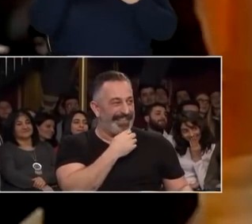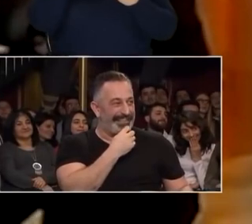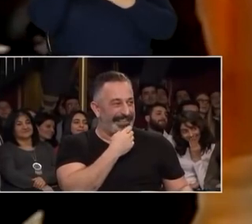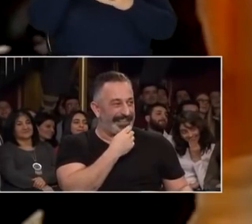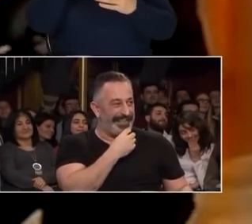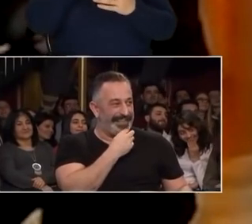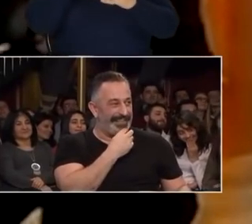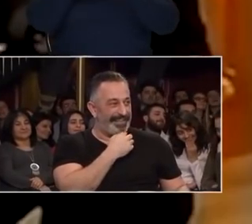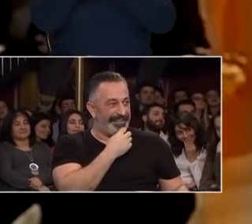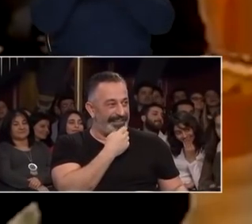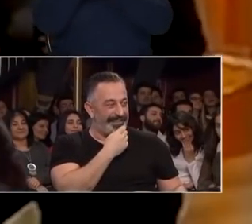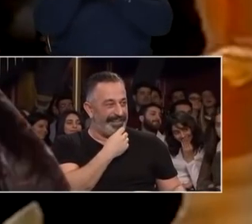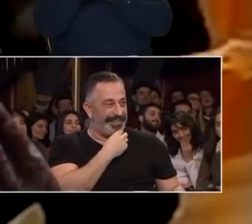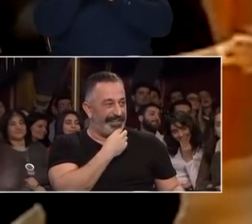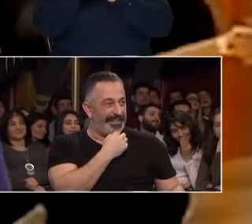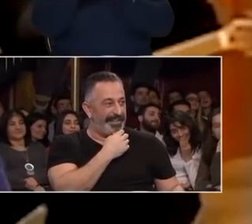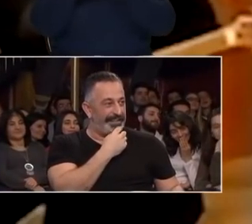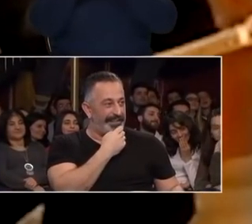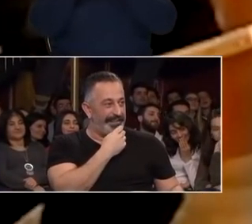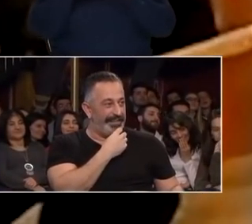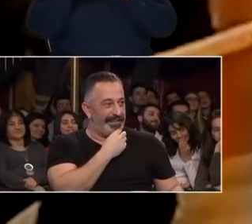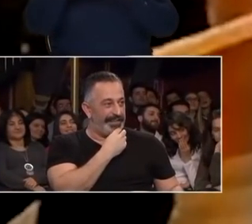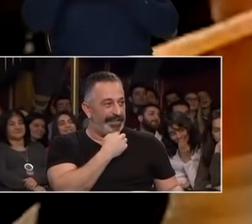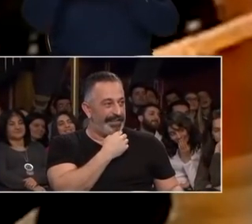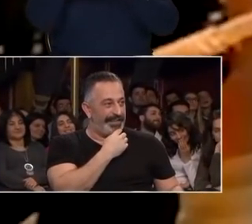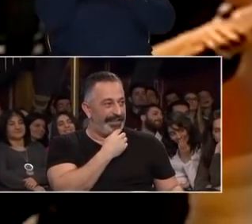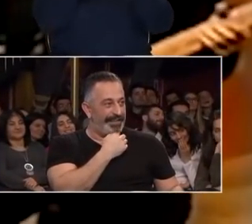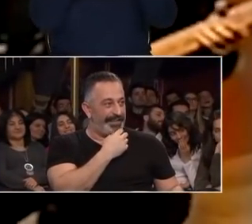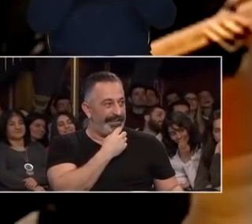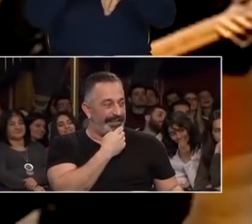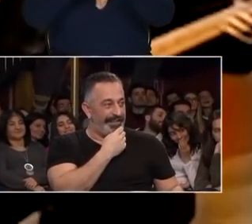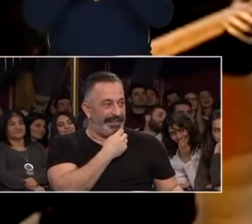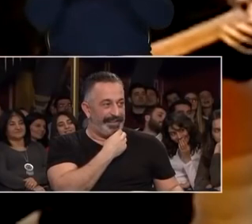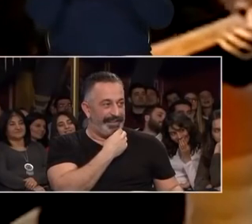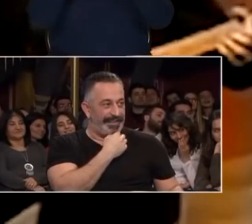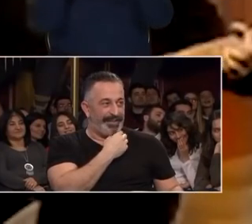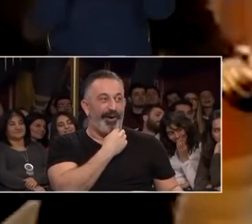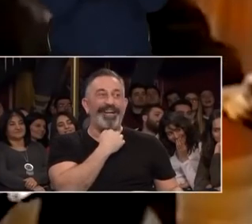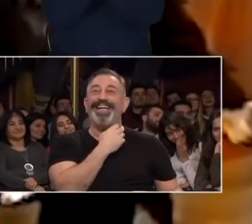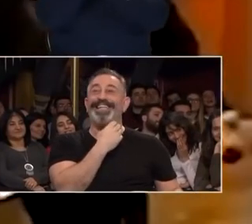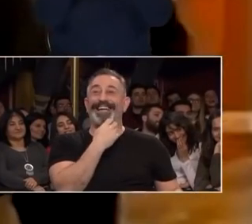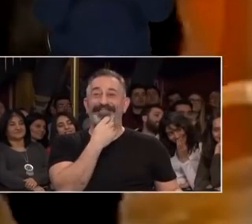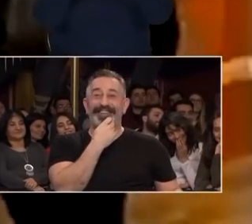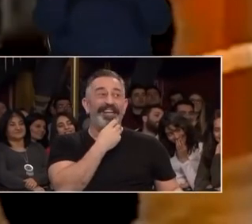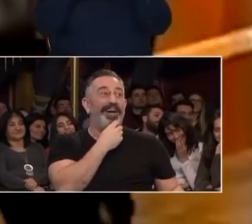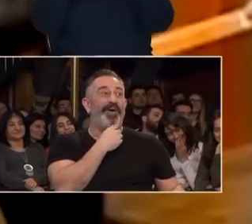var? Çünkü evet. Çünkü Cemil ve Eren korneaları yanmış iki gençtir.